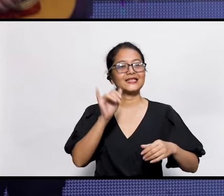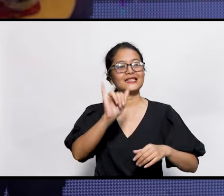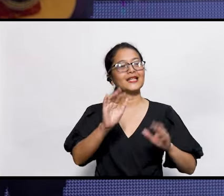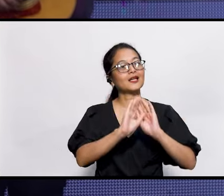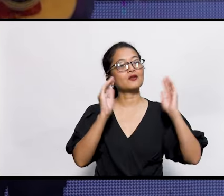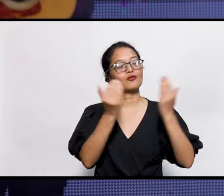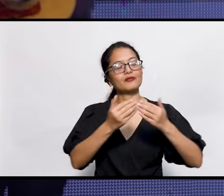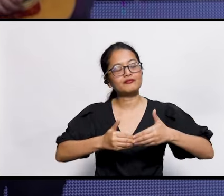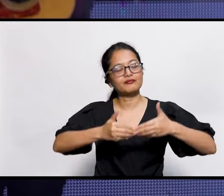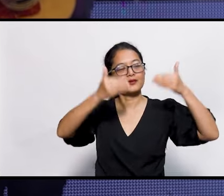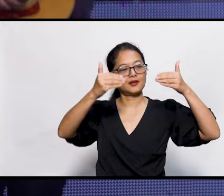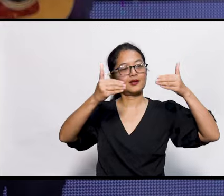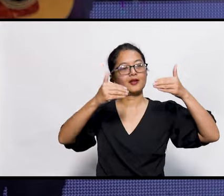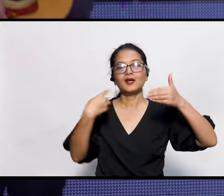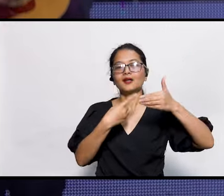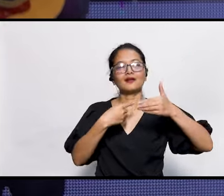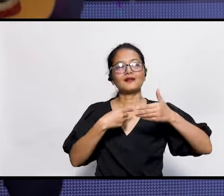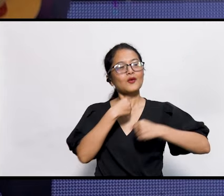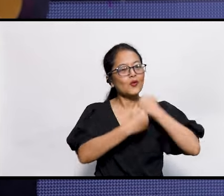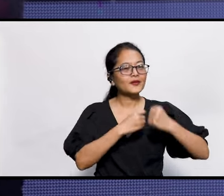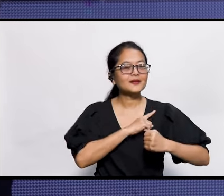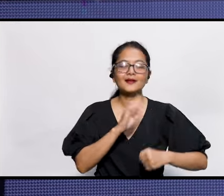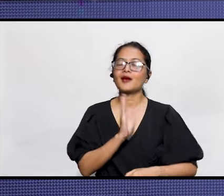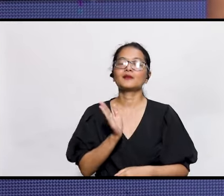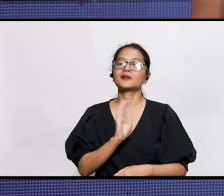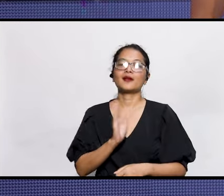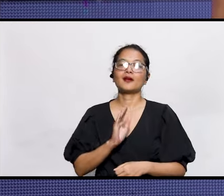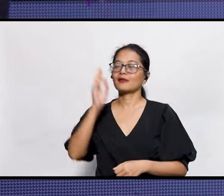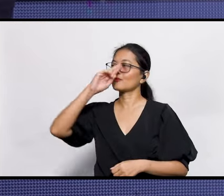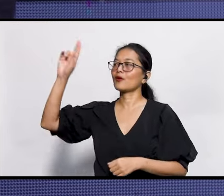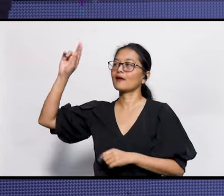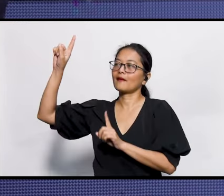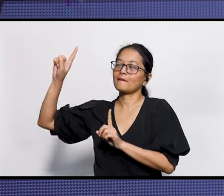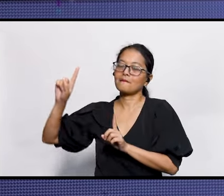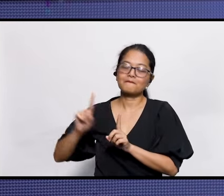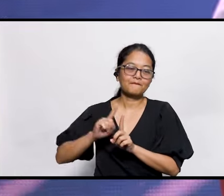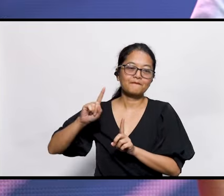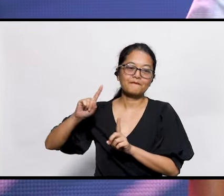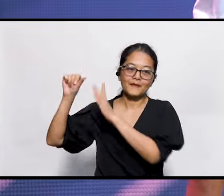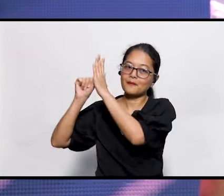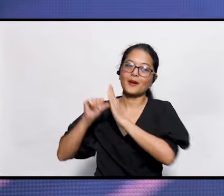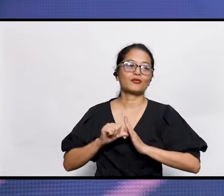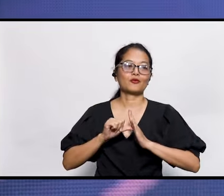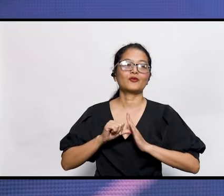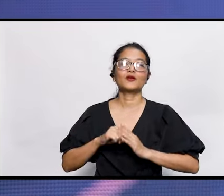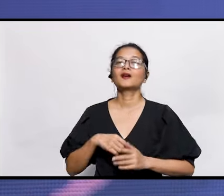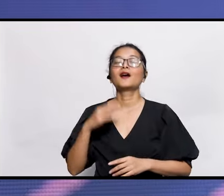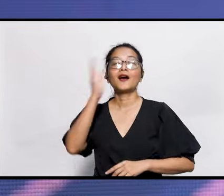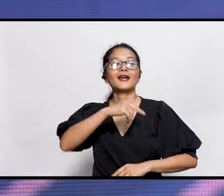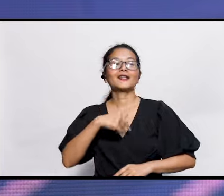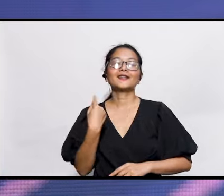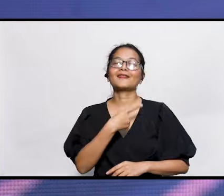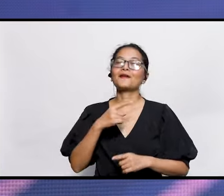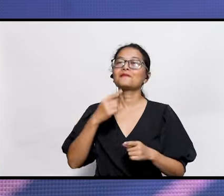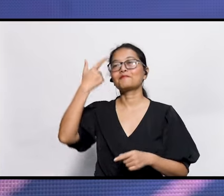harus berkarya ada Amin Yuk kita bangkit berdiri bersama-sama so to we understand SH of praise bukan